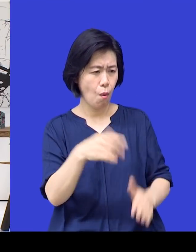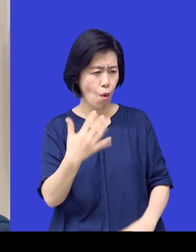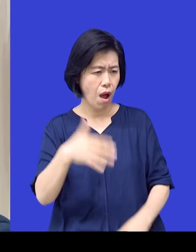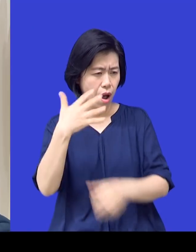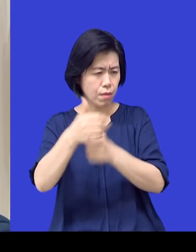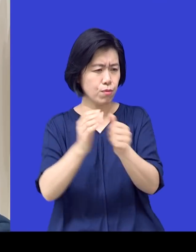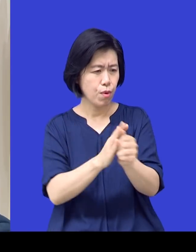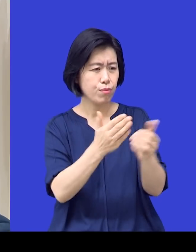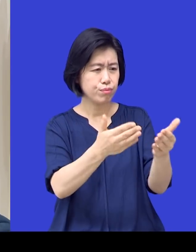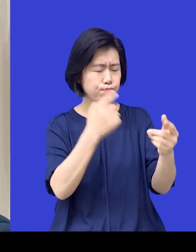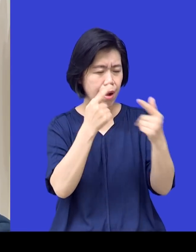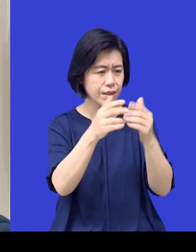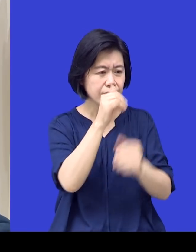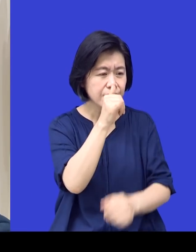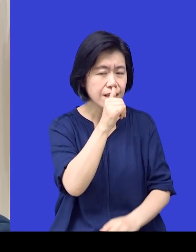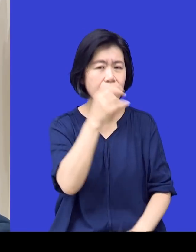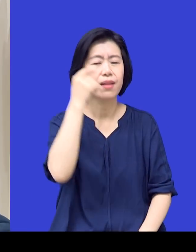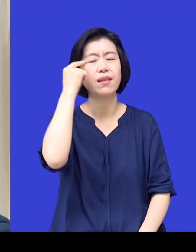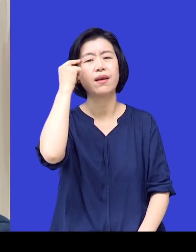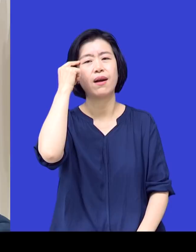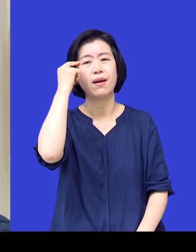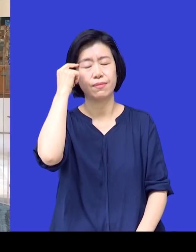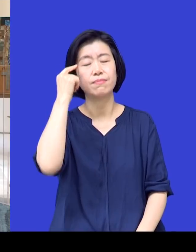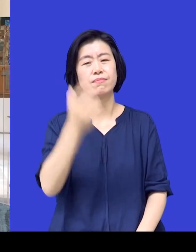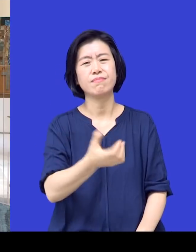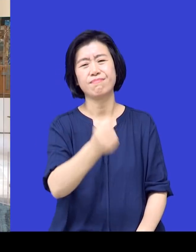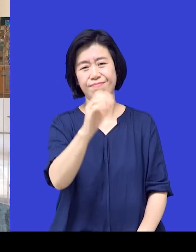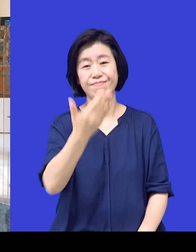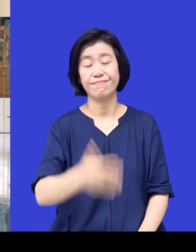네네. 환경은 똑같은데 어떻게 저렇게 될